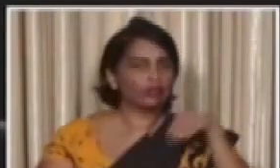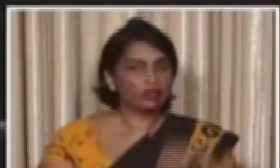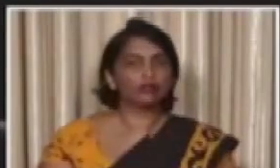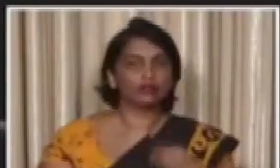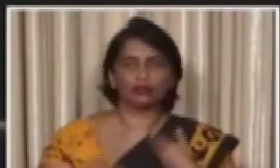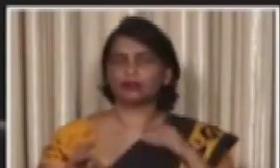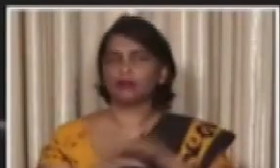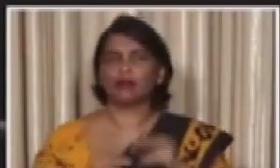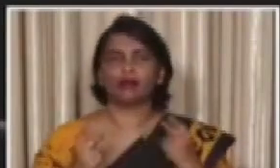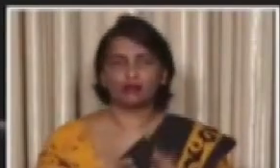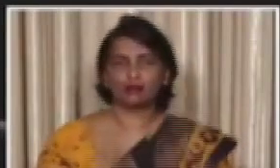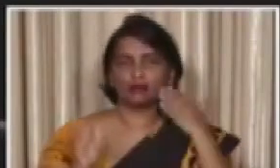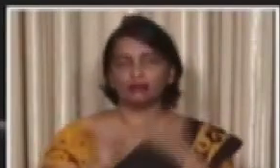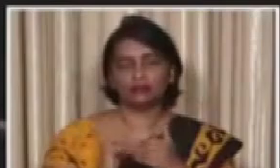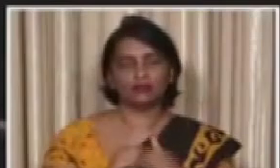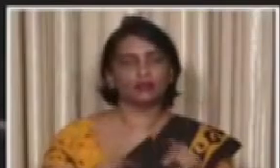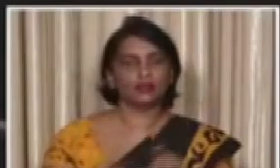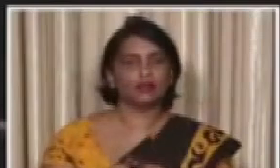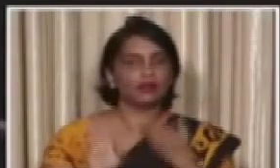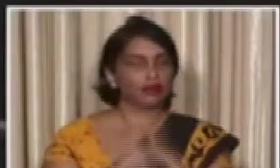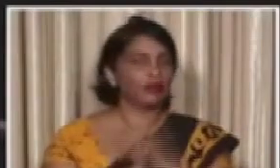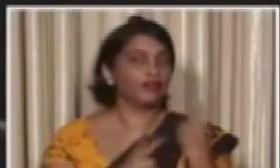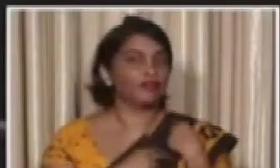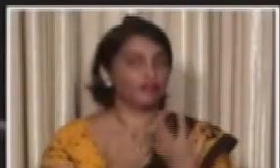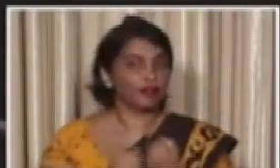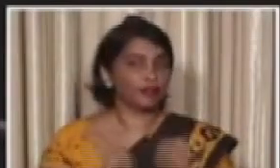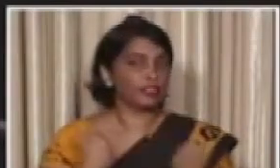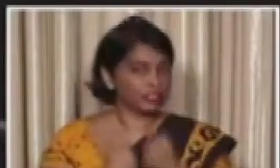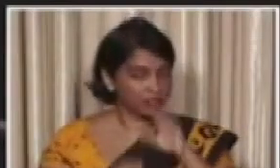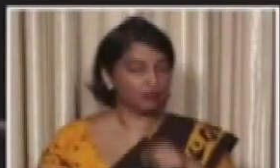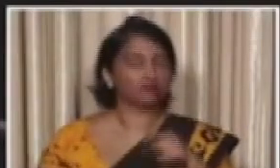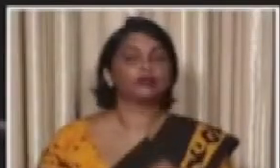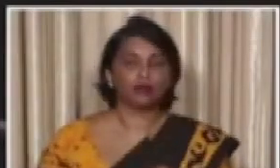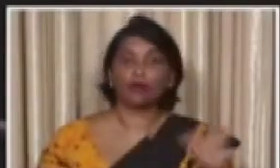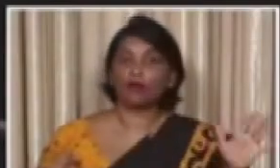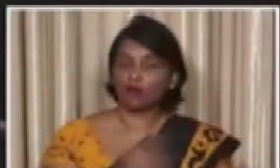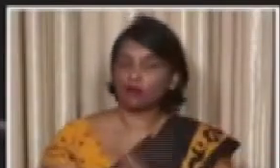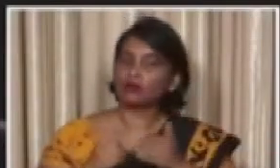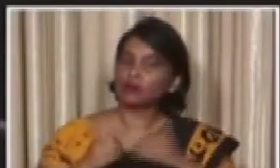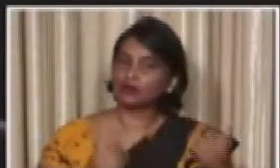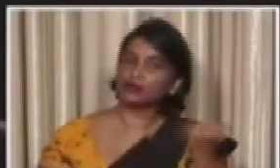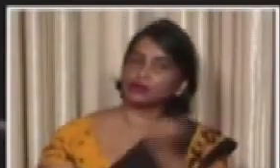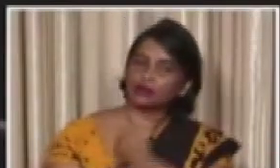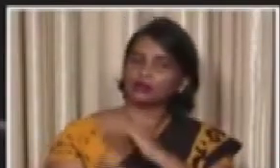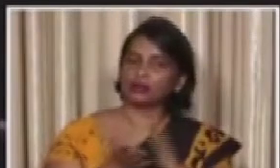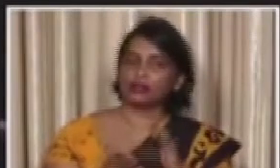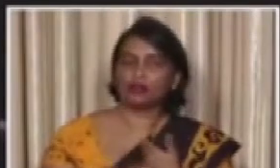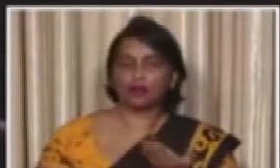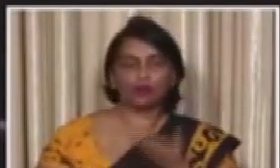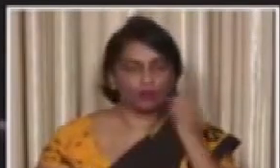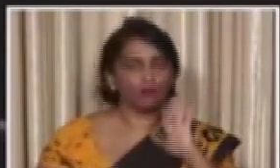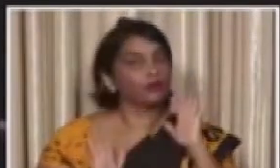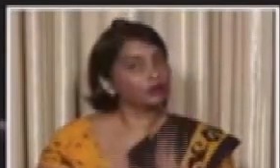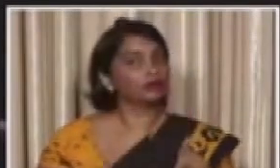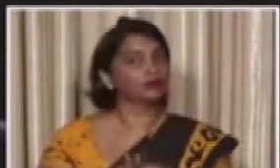ආගමනයත් හදිසි අහම්බයක්. ඒත් එදා මා බාරගත්තේ අභියෝගය වෙනුවෙන් පූර්ණ කාලීනව කැපවන්න මාහට පුළුවන් වුණා.